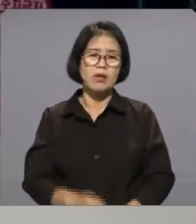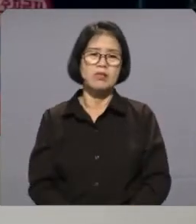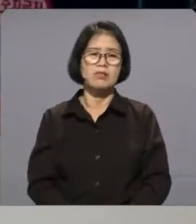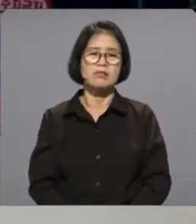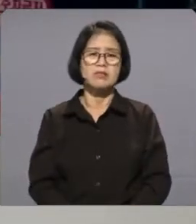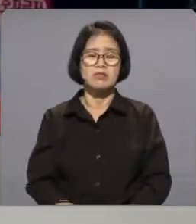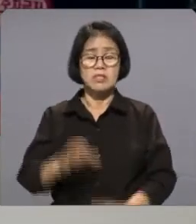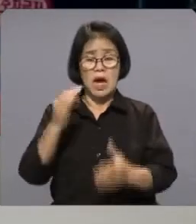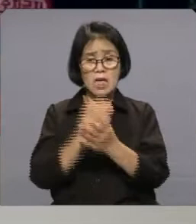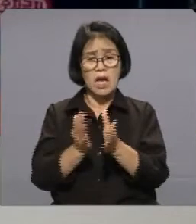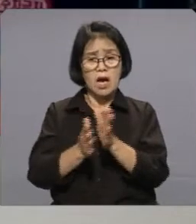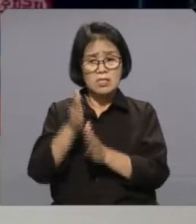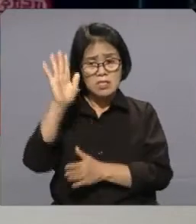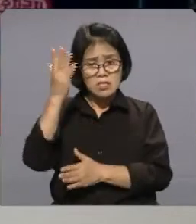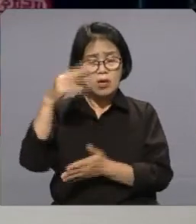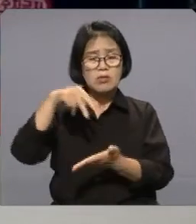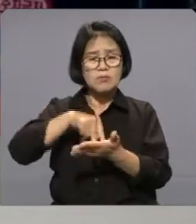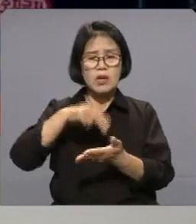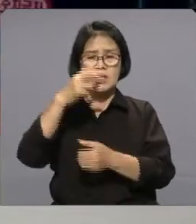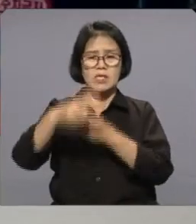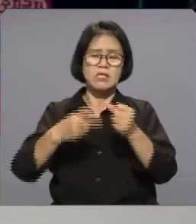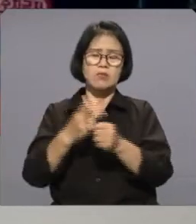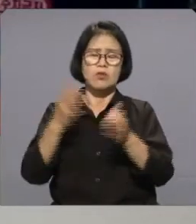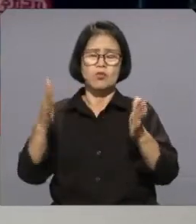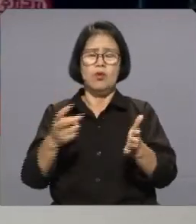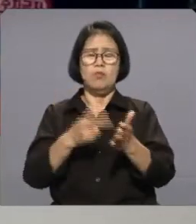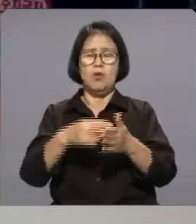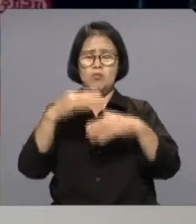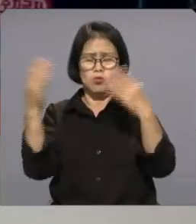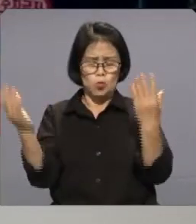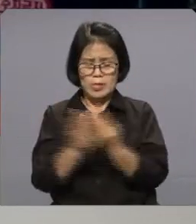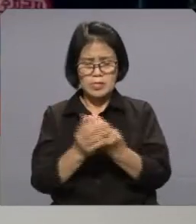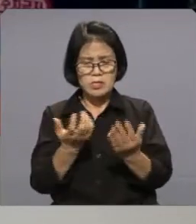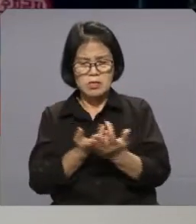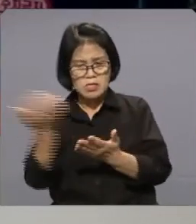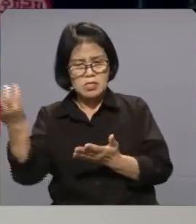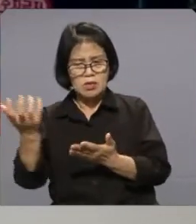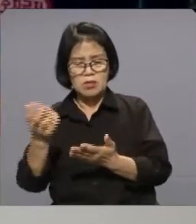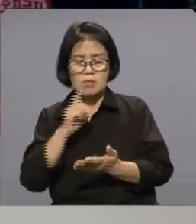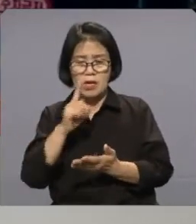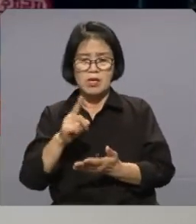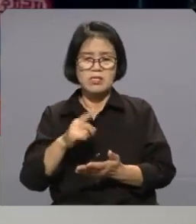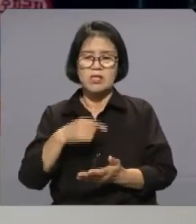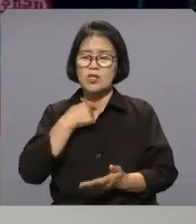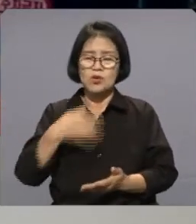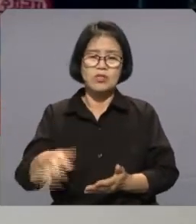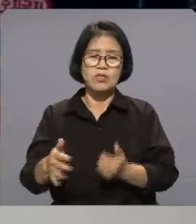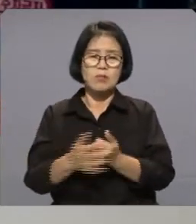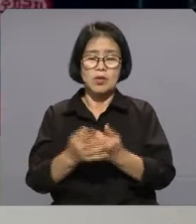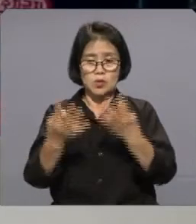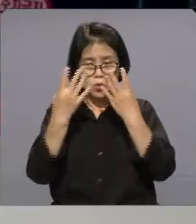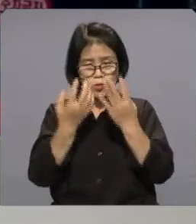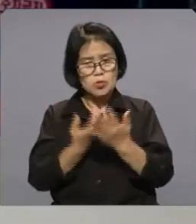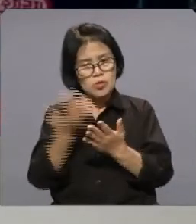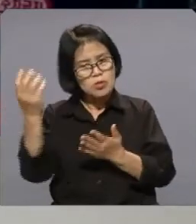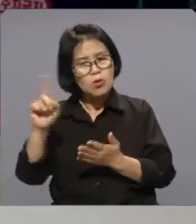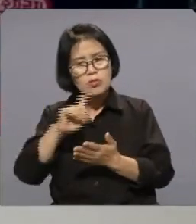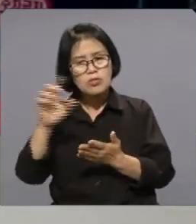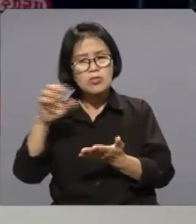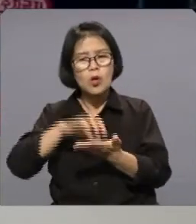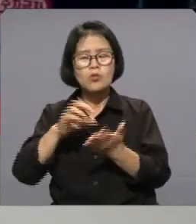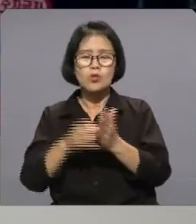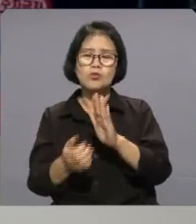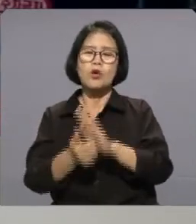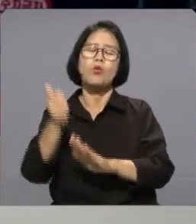그 안양시청의 입장은 지난 20년간 법무부가 완전 이전을 언급한 적이 없기 때문에 교도소의 이전은 어느 정도의 성과라고 보는 것